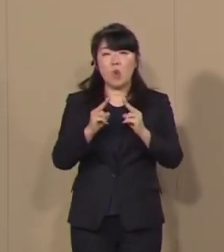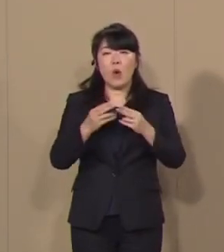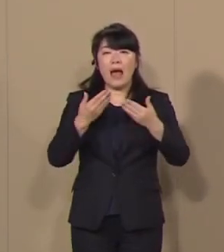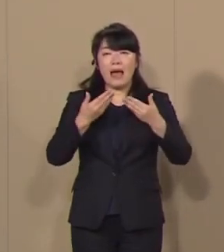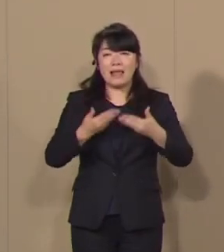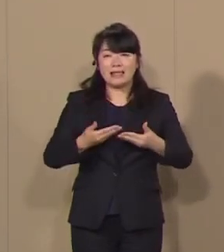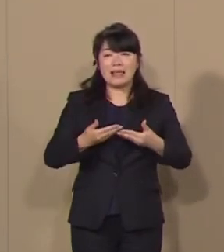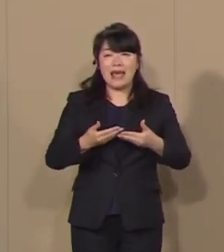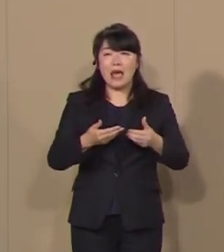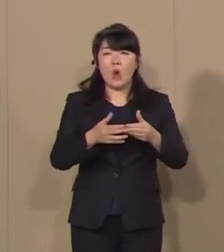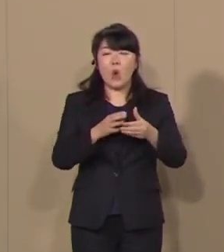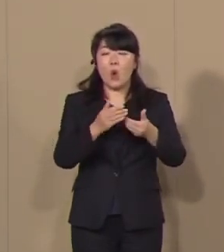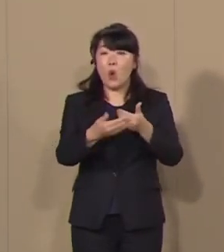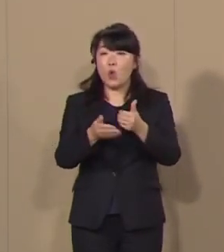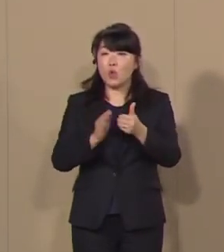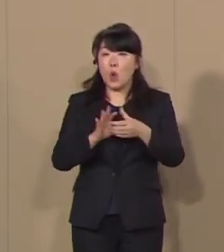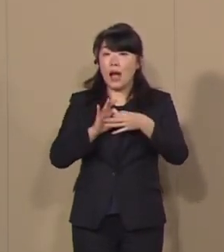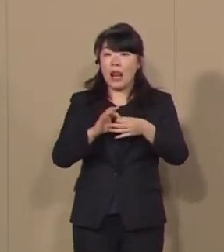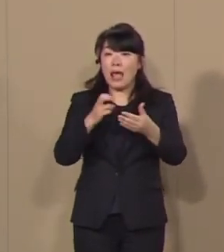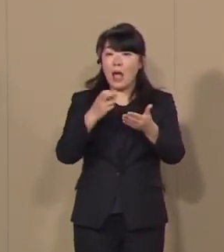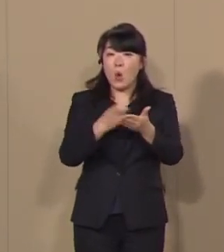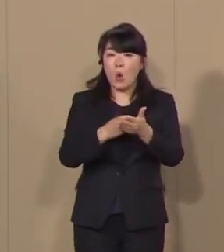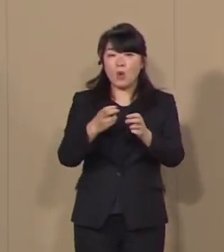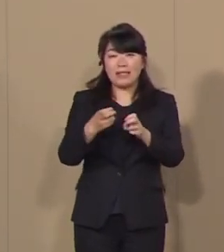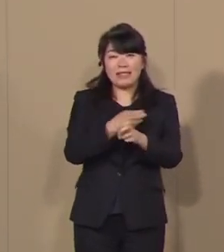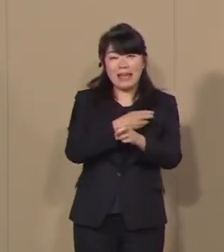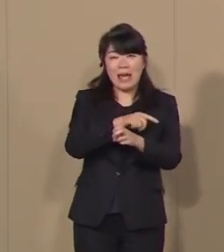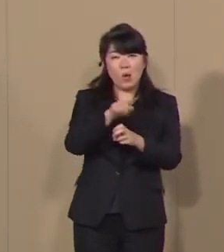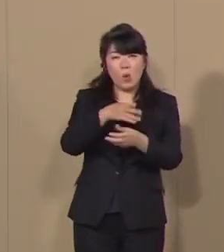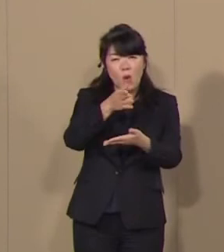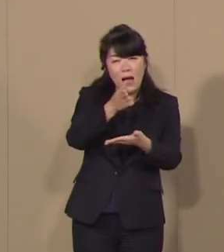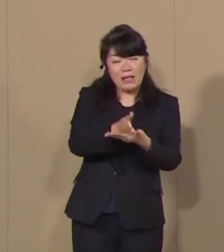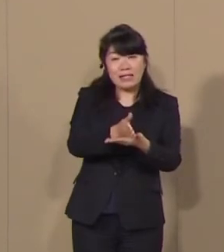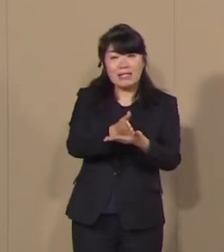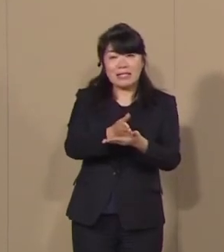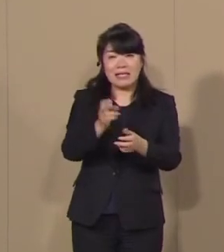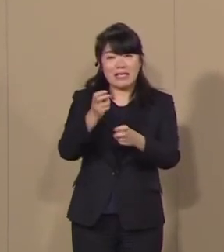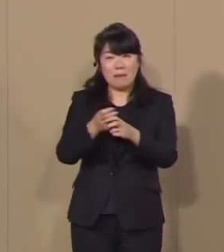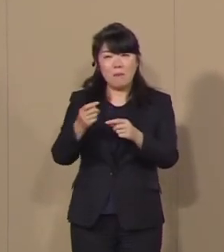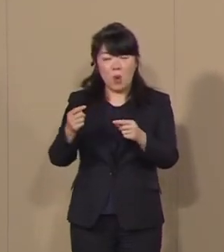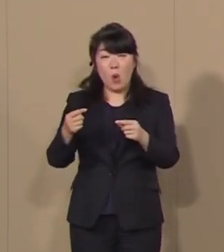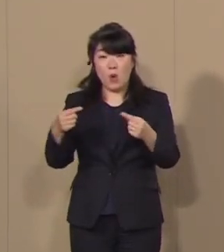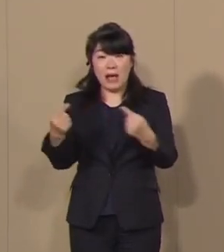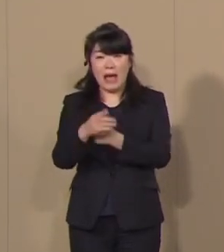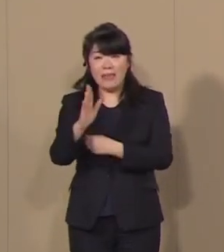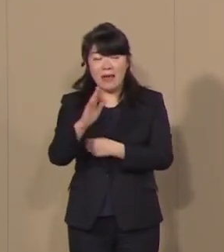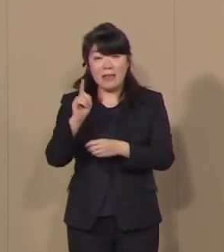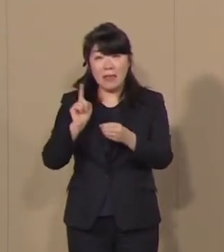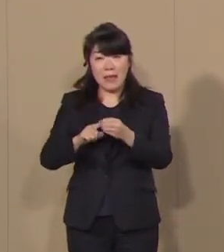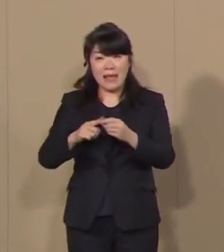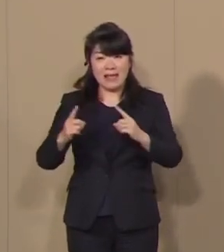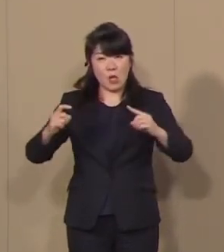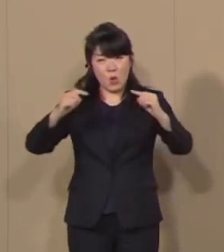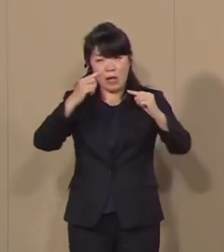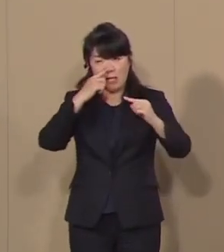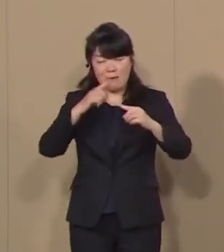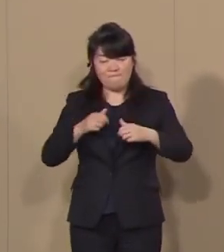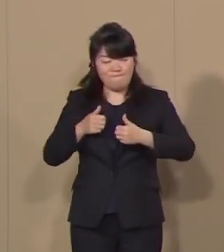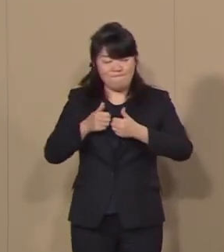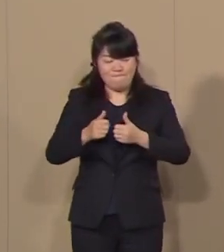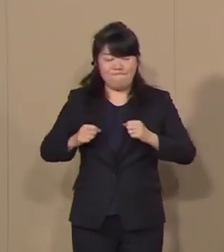関連法などの違憲立法を廃止し憲法改悪をさせないために国会で踏ん張り続け